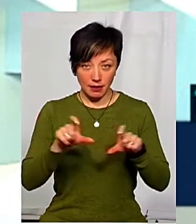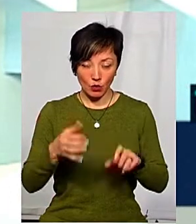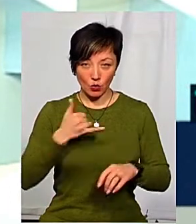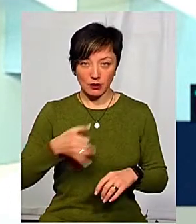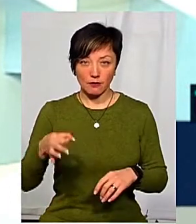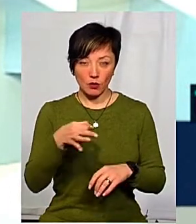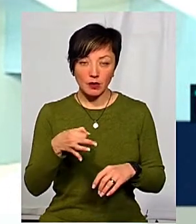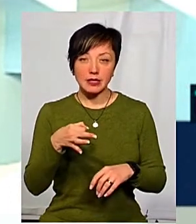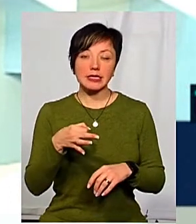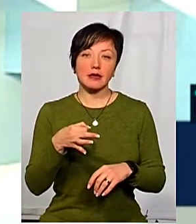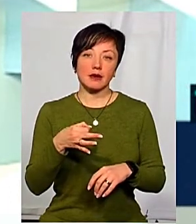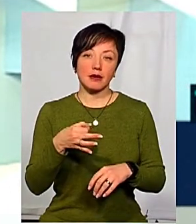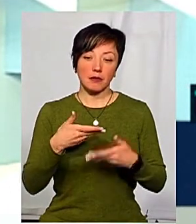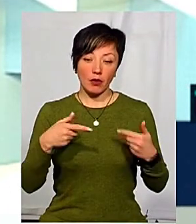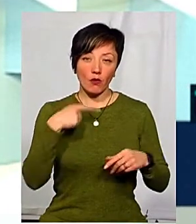ми говоримо про те, що